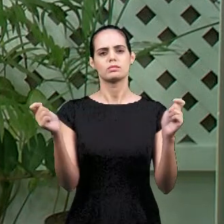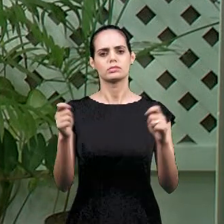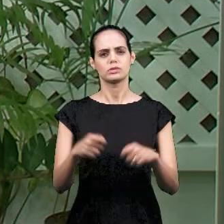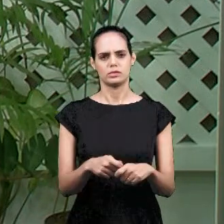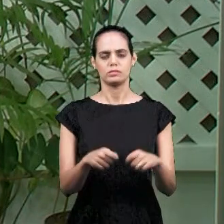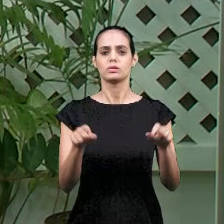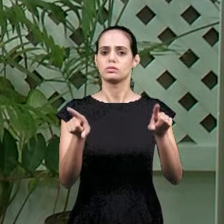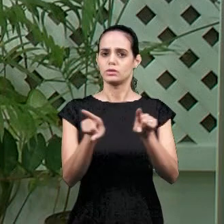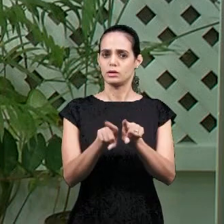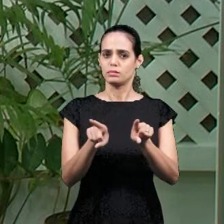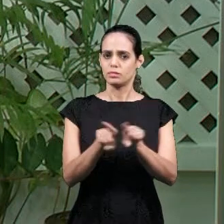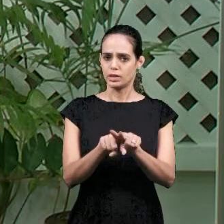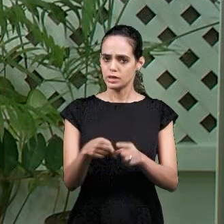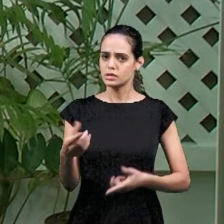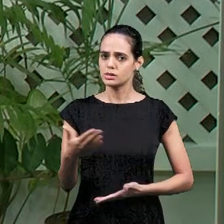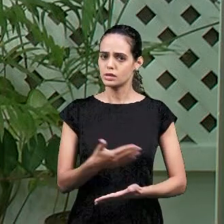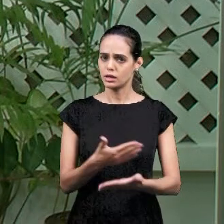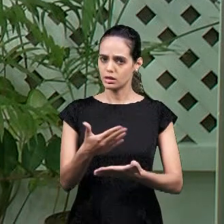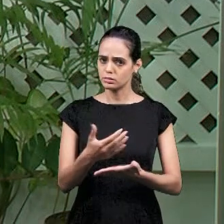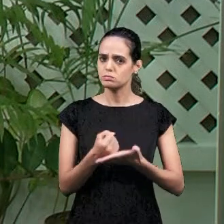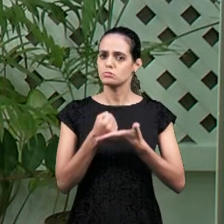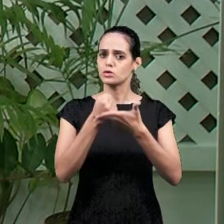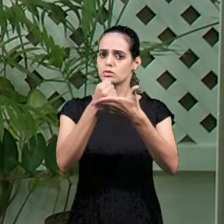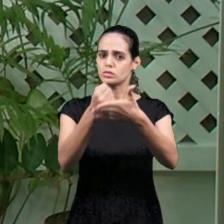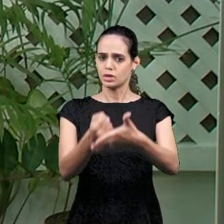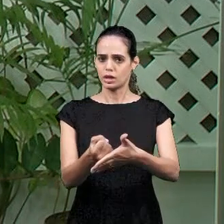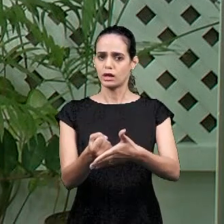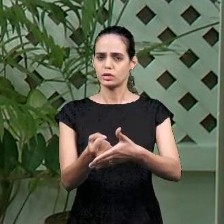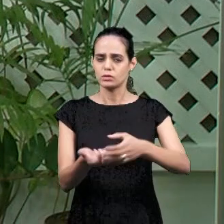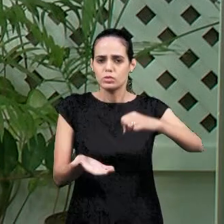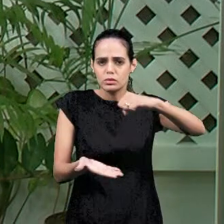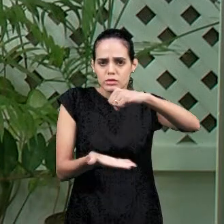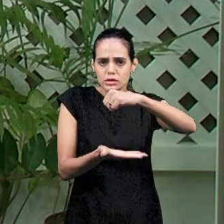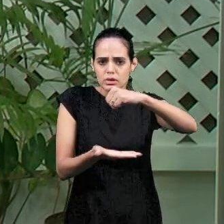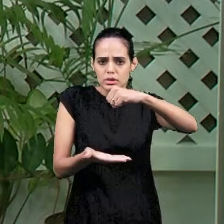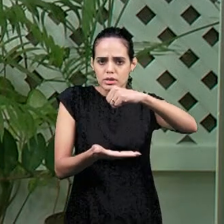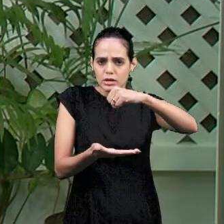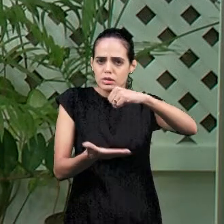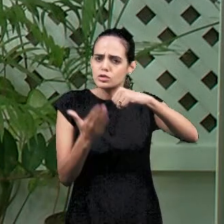Nous assistons des frères en ce moment avec des difficultés.